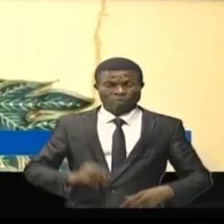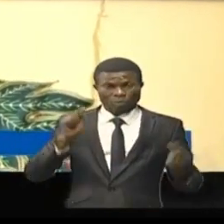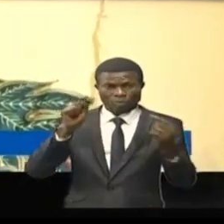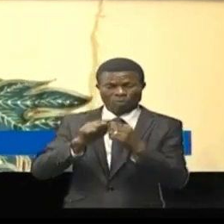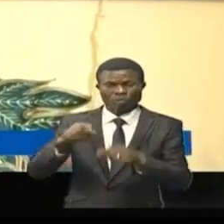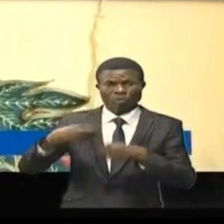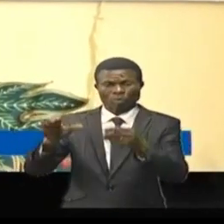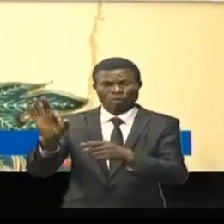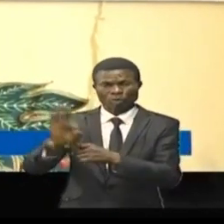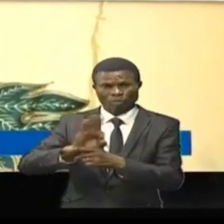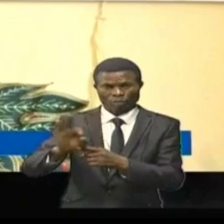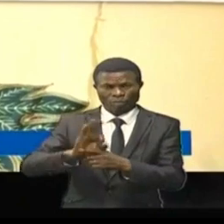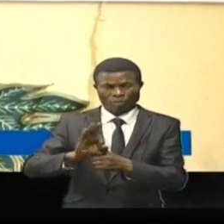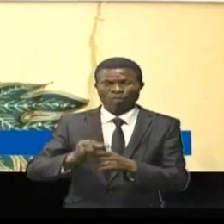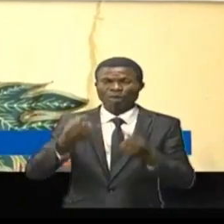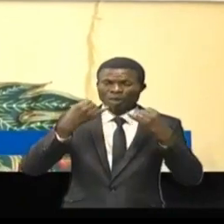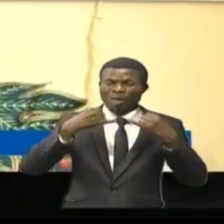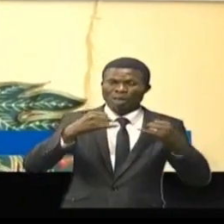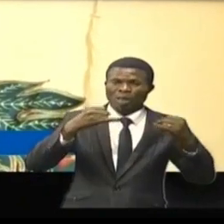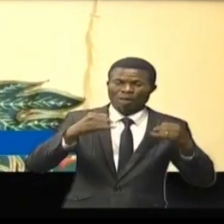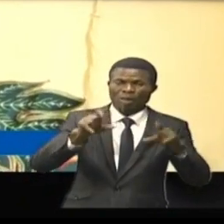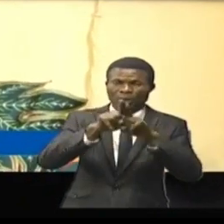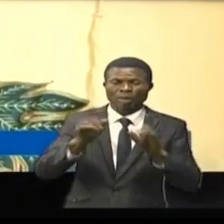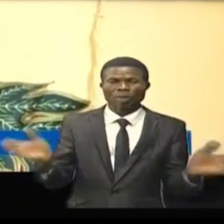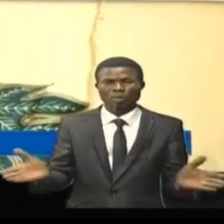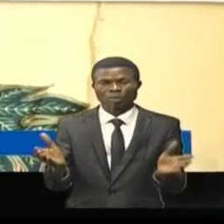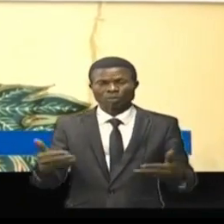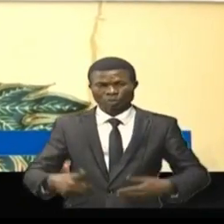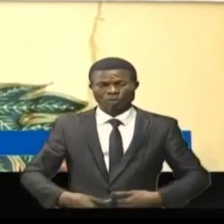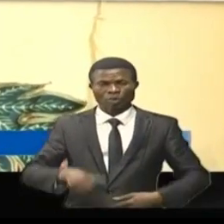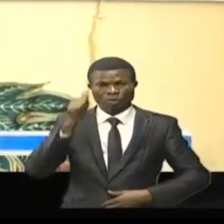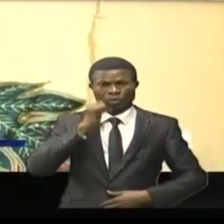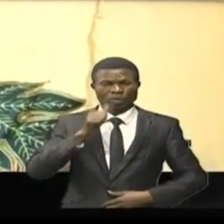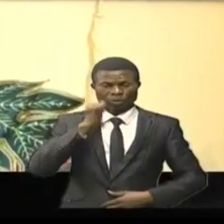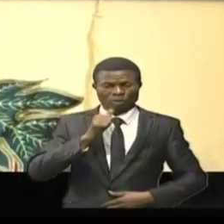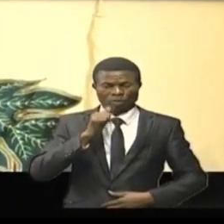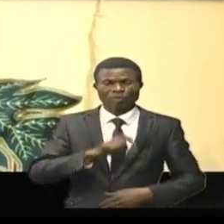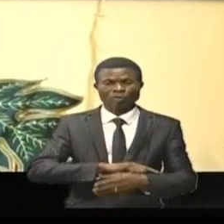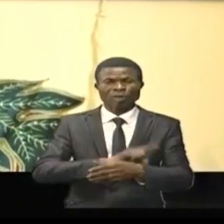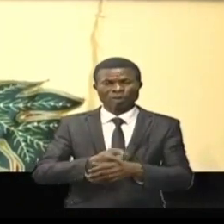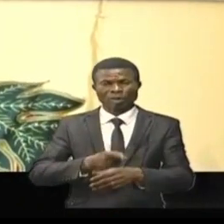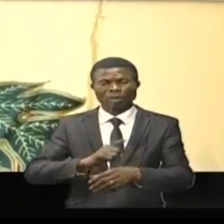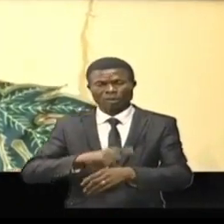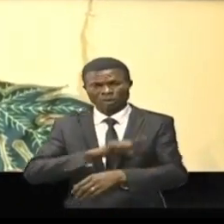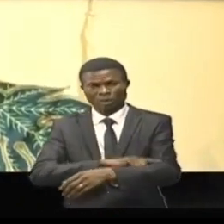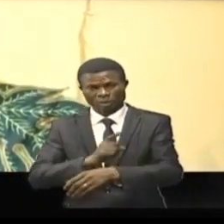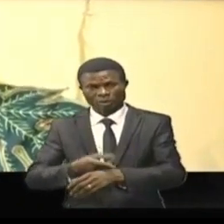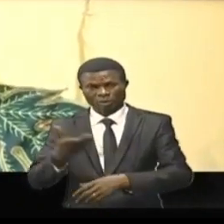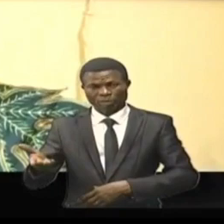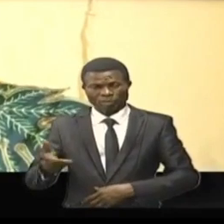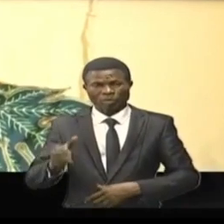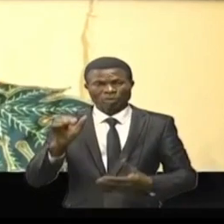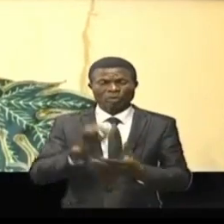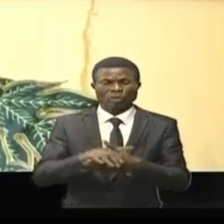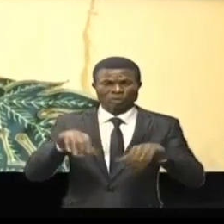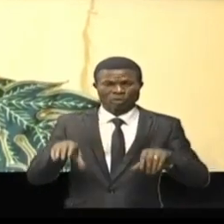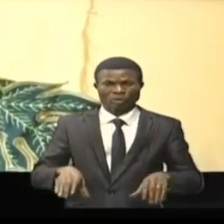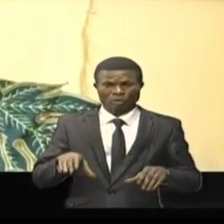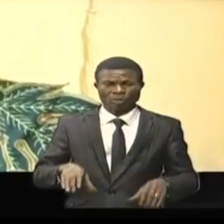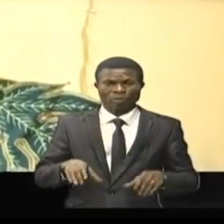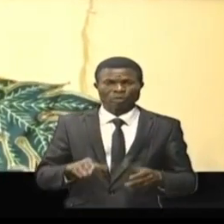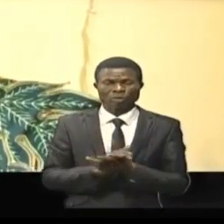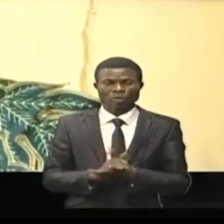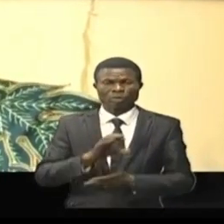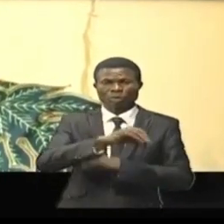former, d'informer et d'encadrer les jeunes filles désœuvrées au départ. Moissy à Congo s'est trouvé un centre